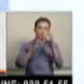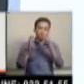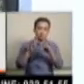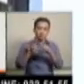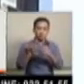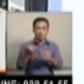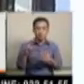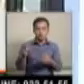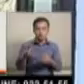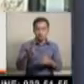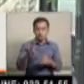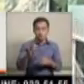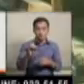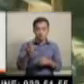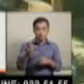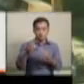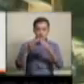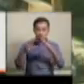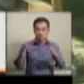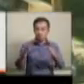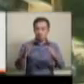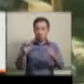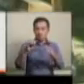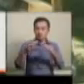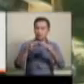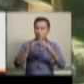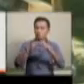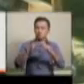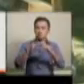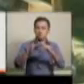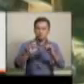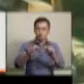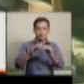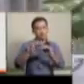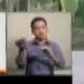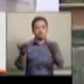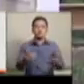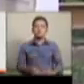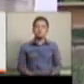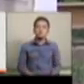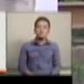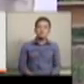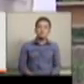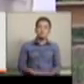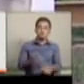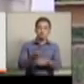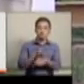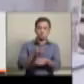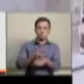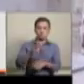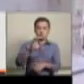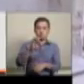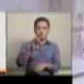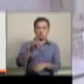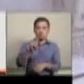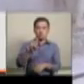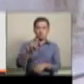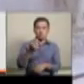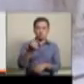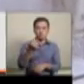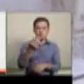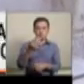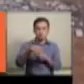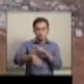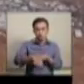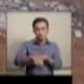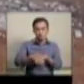dahil itong waffle box house, wala na rin bubong na pwedeng tangayin. Ang ginamit nitong semento, 15 beses na